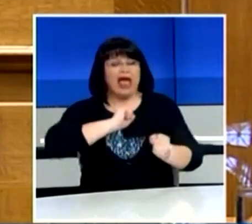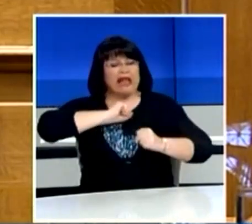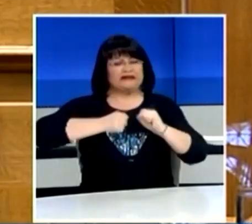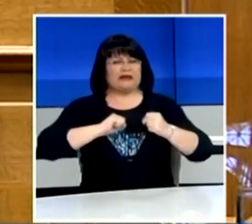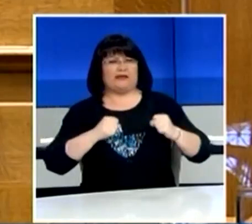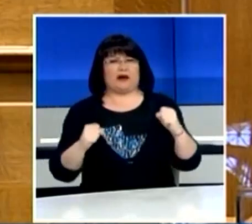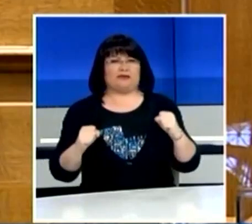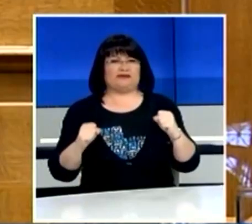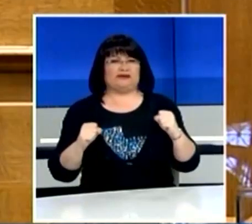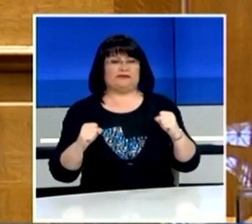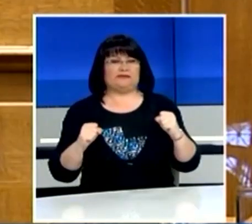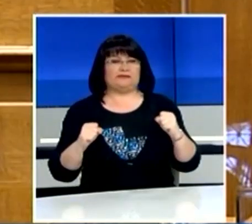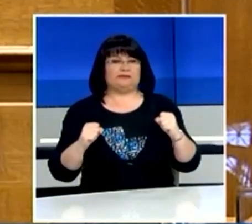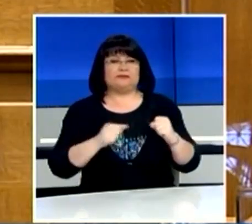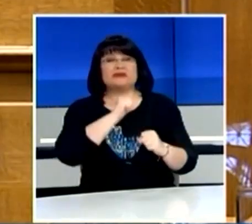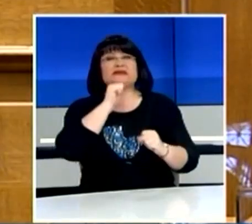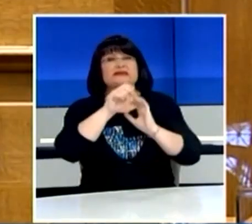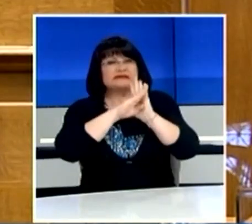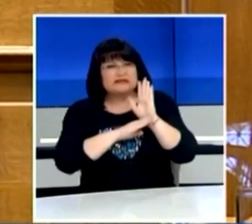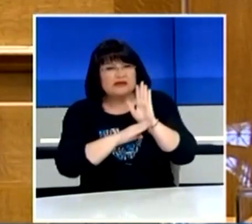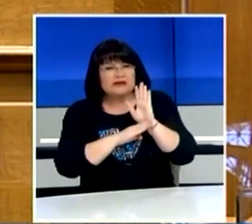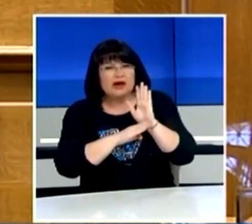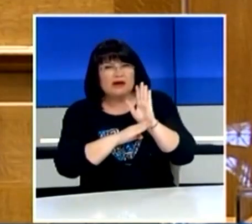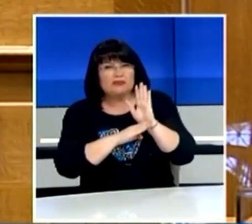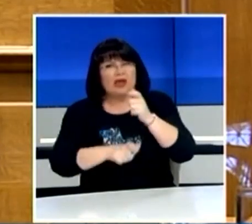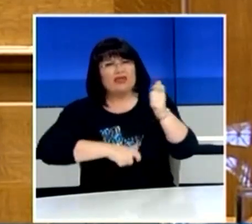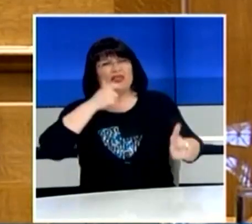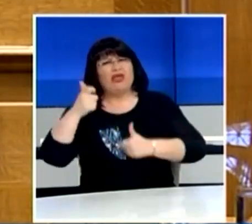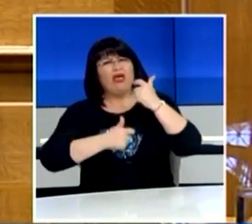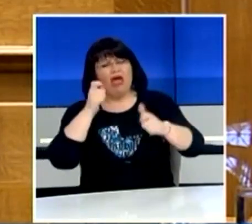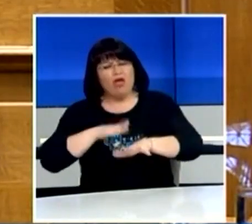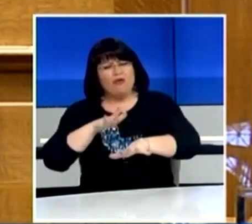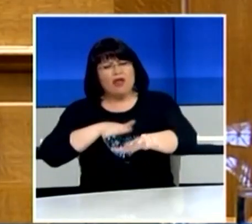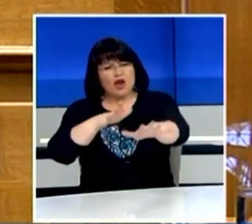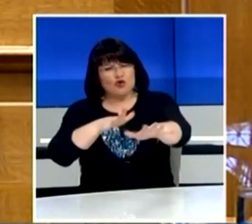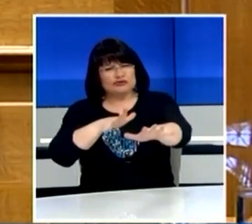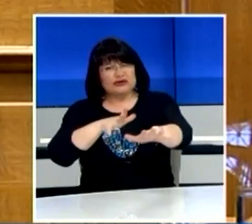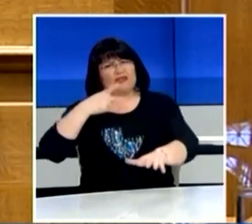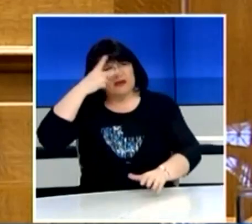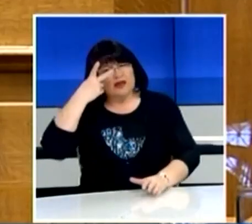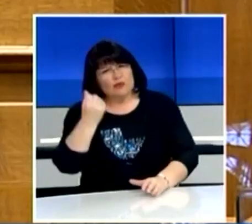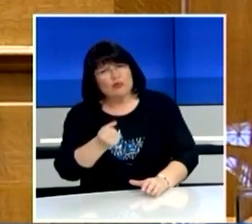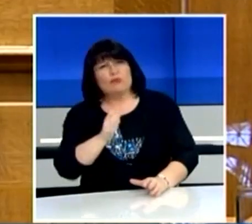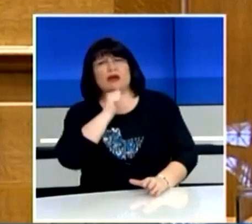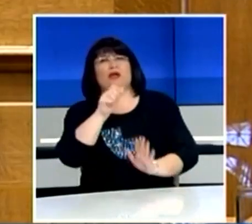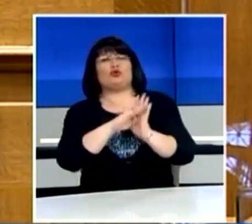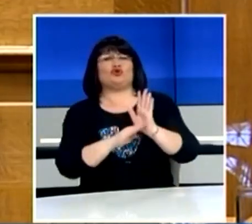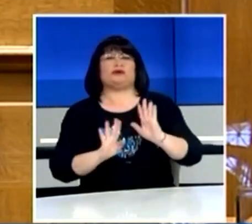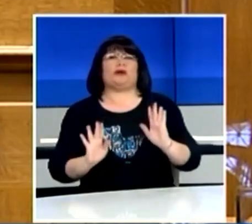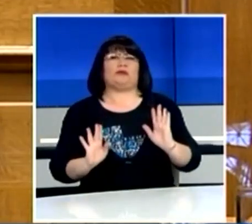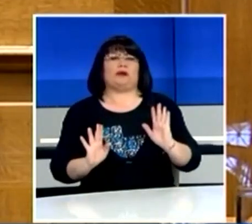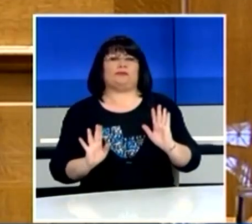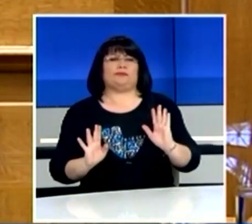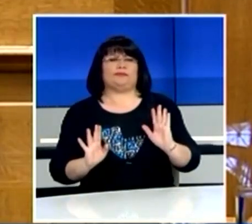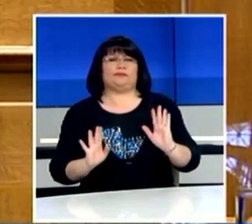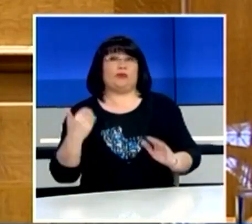αντιδραστική στο συνταγματικά κατοχυρωμένο δικαίωμα της διαμαρτυρίας, της διαδήλωσης, της συγκέντρωσης, που